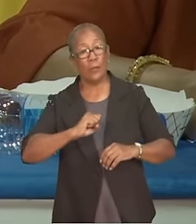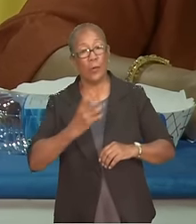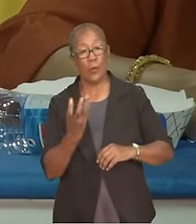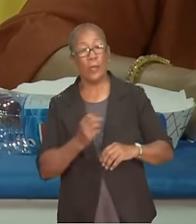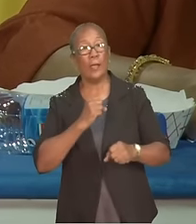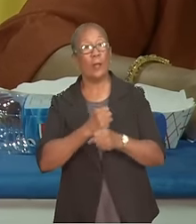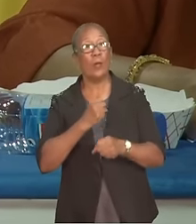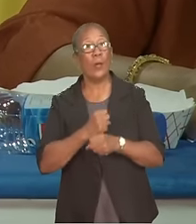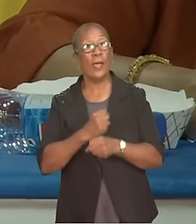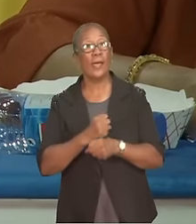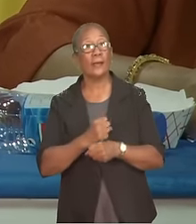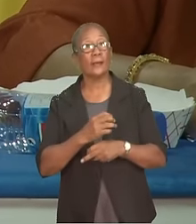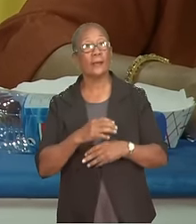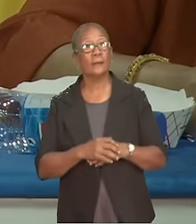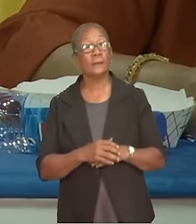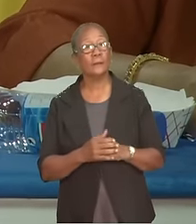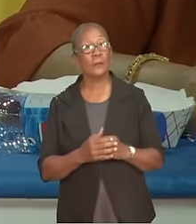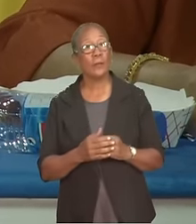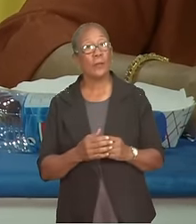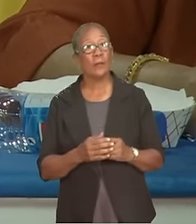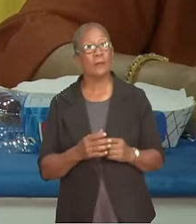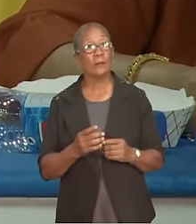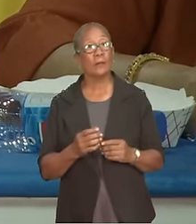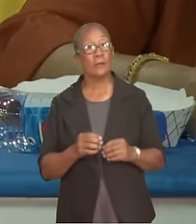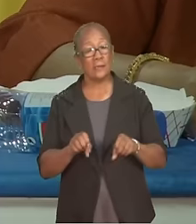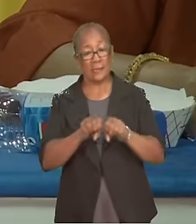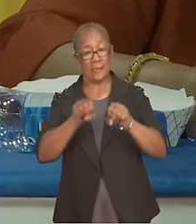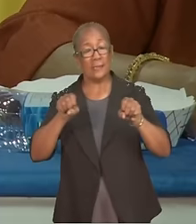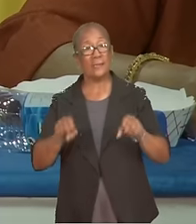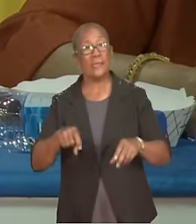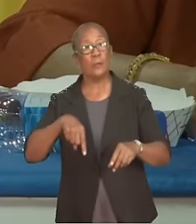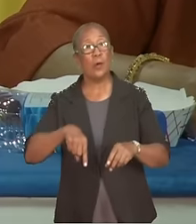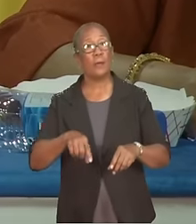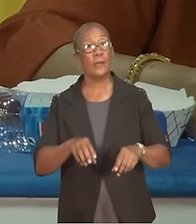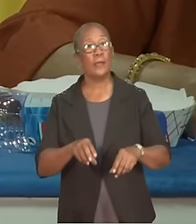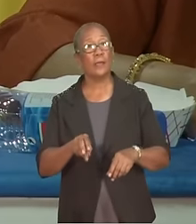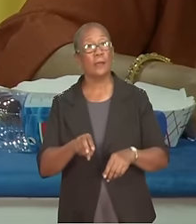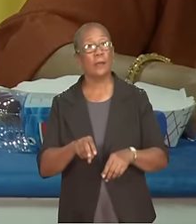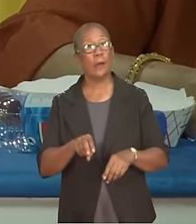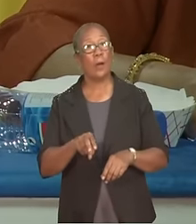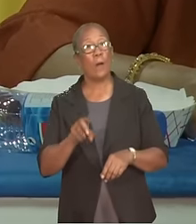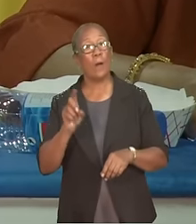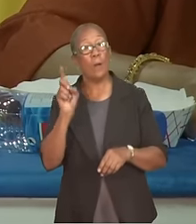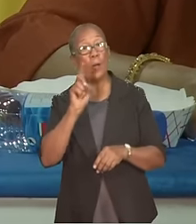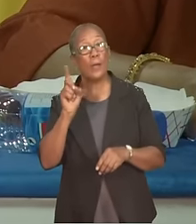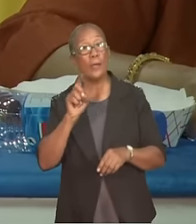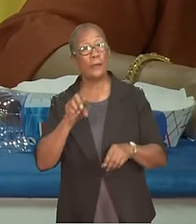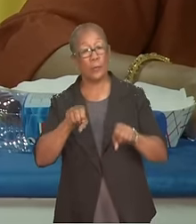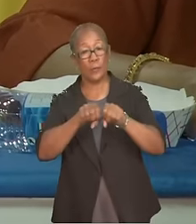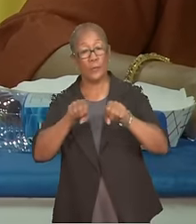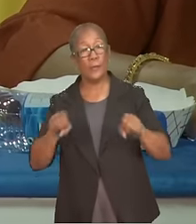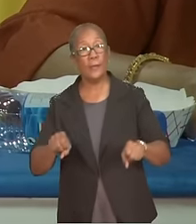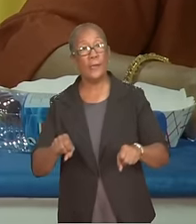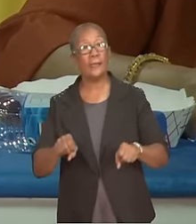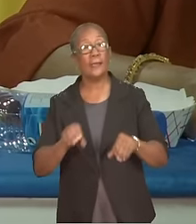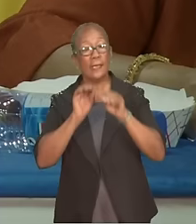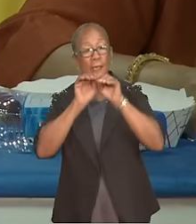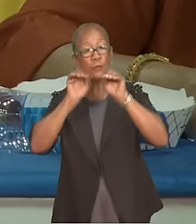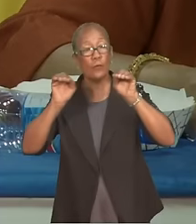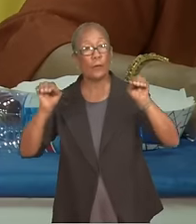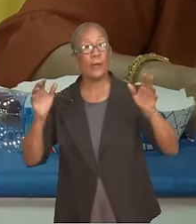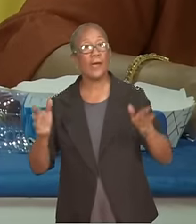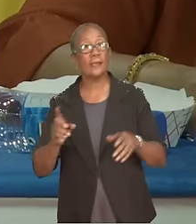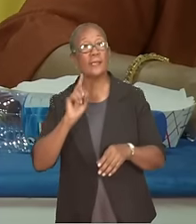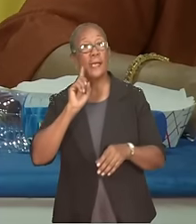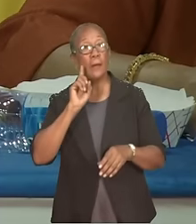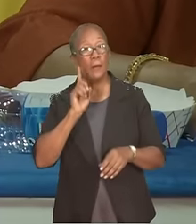labor market information system. Op dit moment hebben we een systeem met geringe informatie, maar we